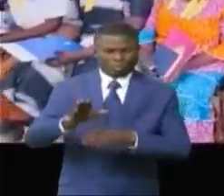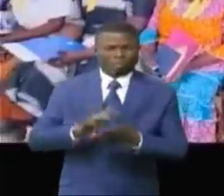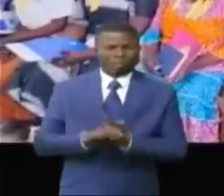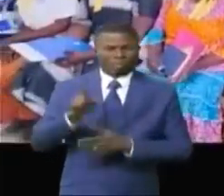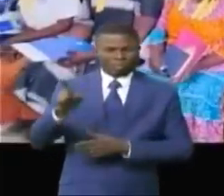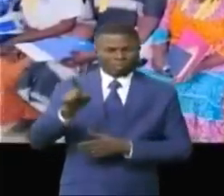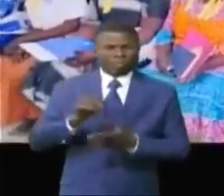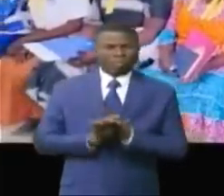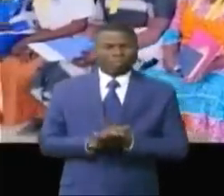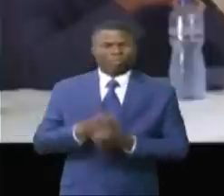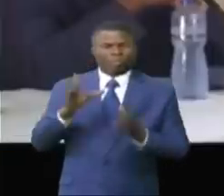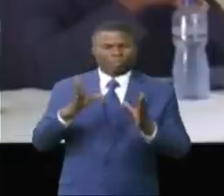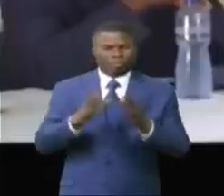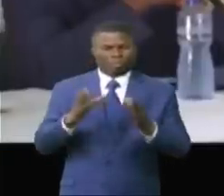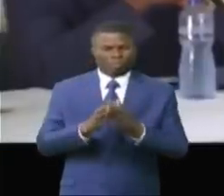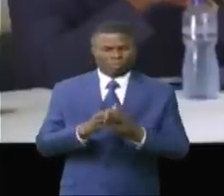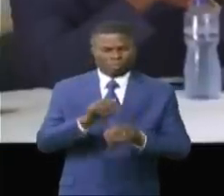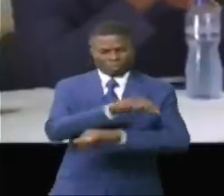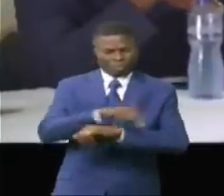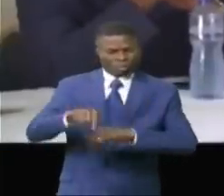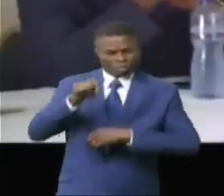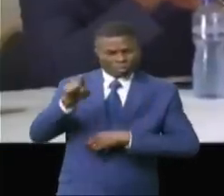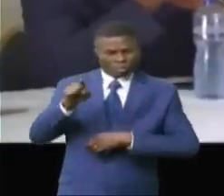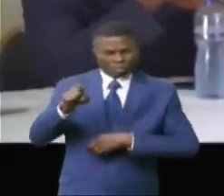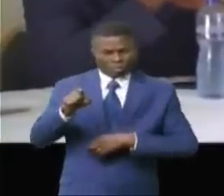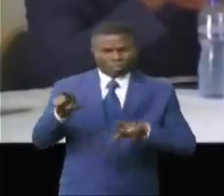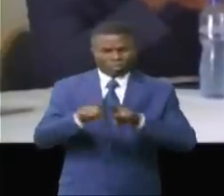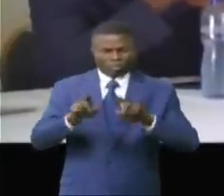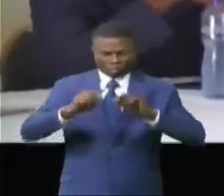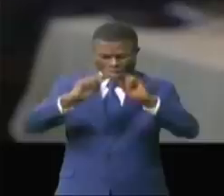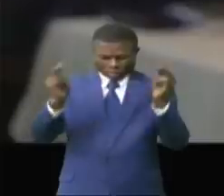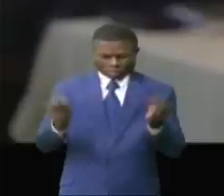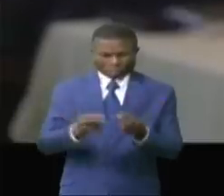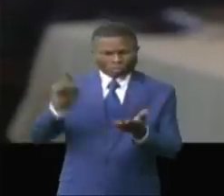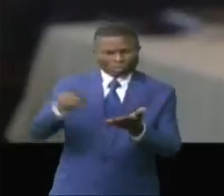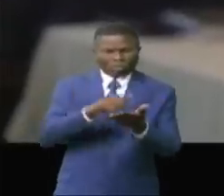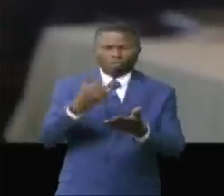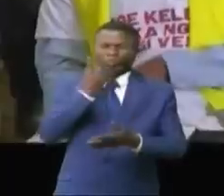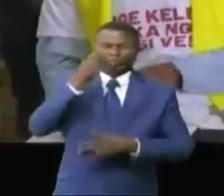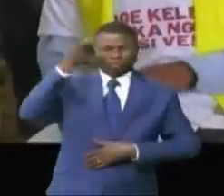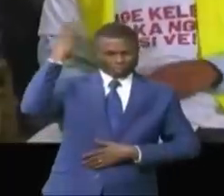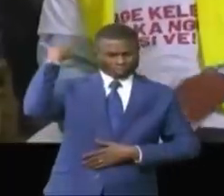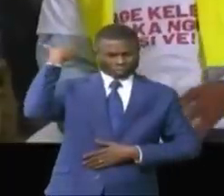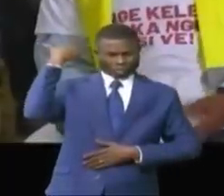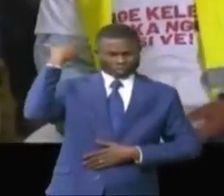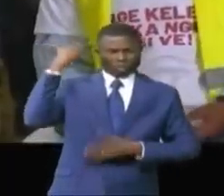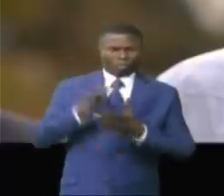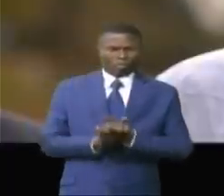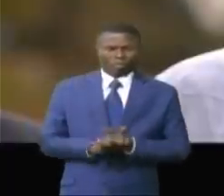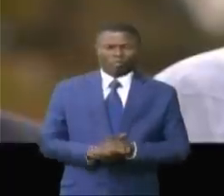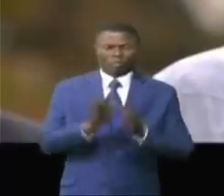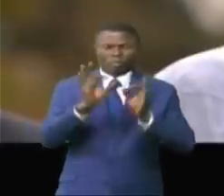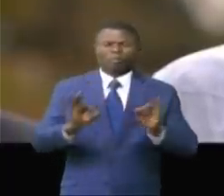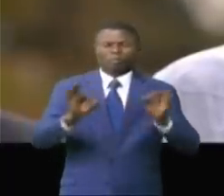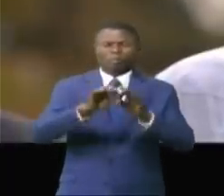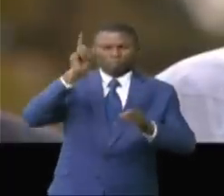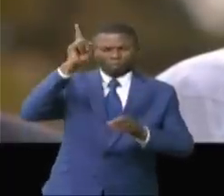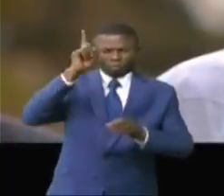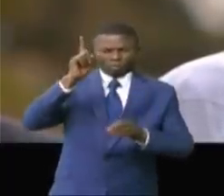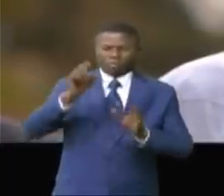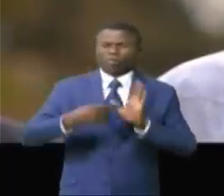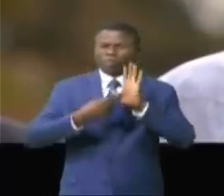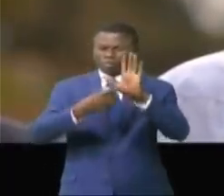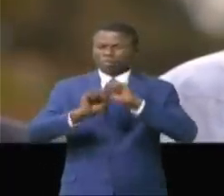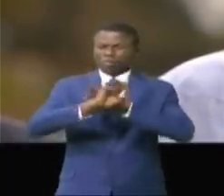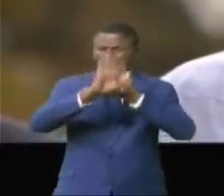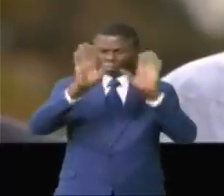Lolatui parle de son institution comme un cadre de correction des erreurs du passé. Les priorités ont été très clairement